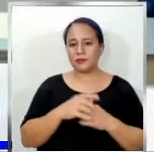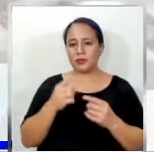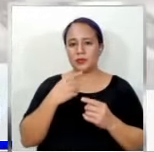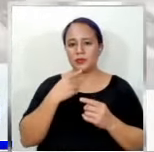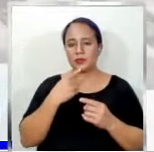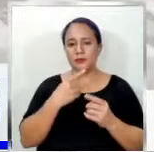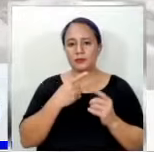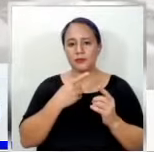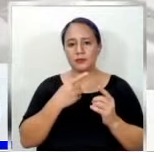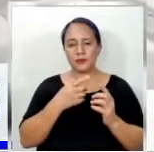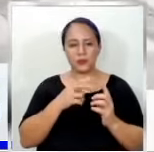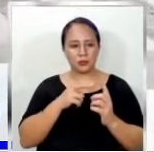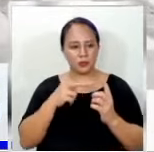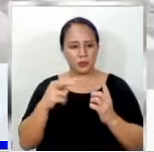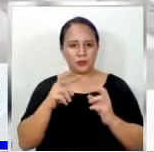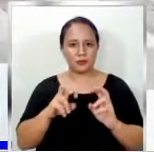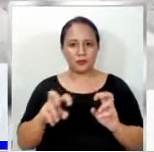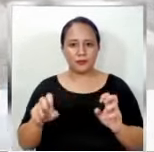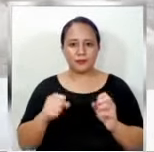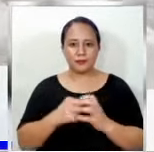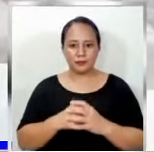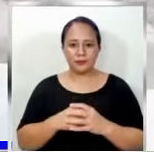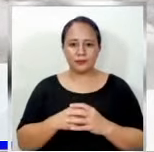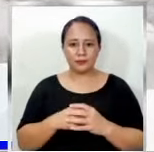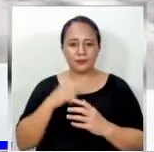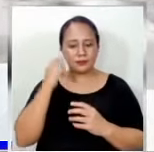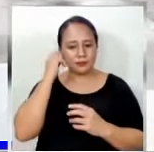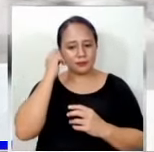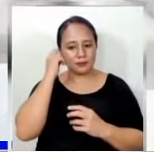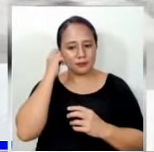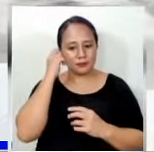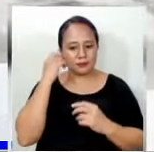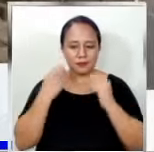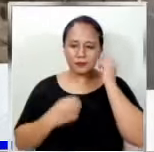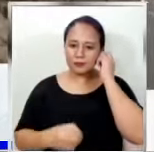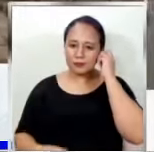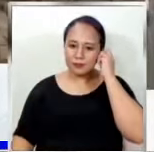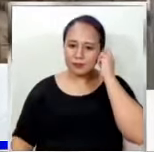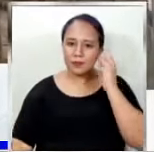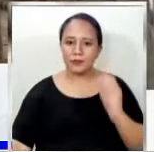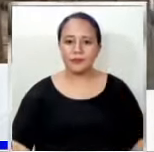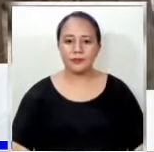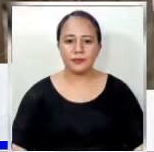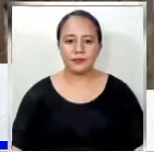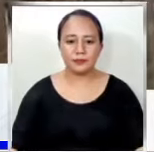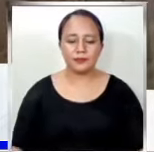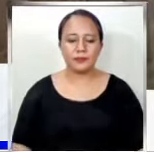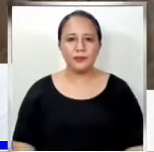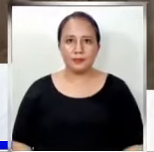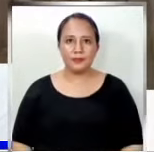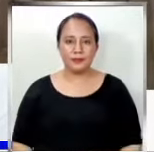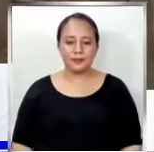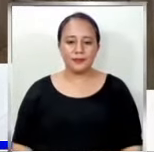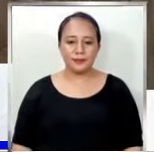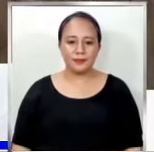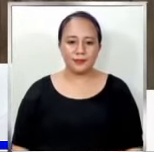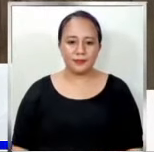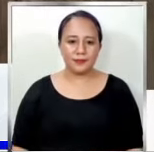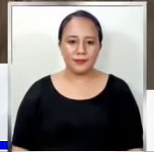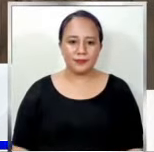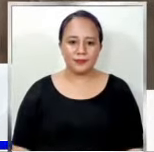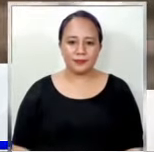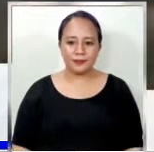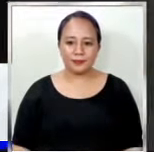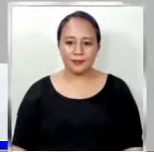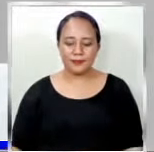angle. Sabi ng PNP, tumutugma sa kwento ni Julian sa hawak nilang ebidensya na nasugatan ito ng pilit niyang lumusot sa bintana ng